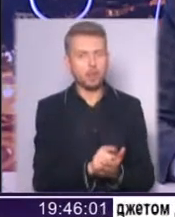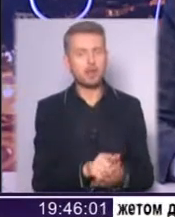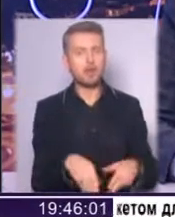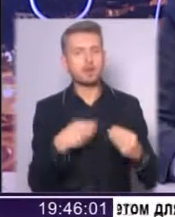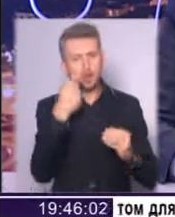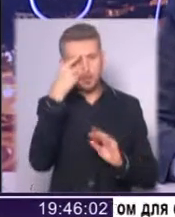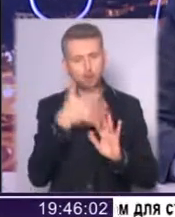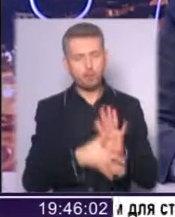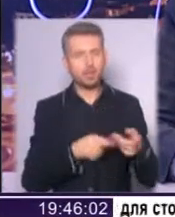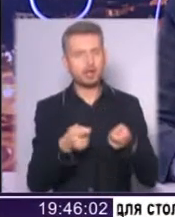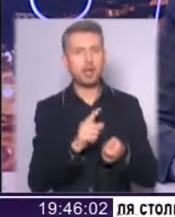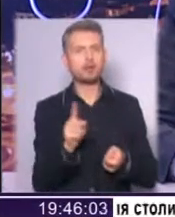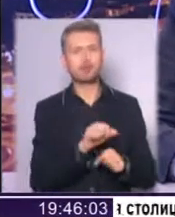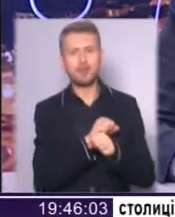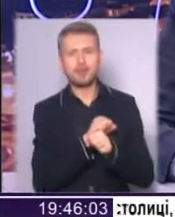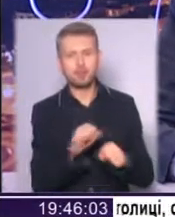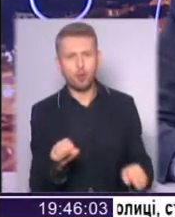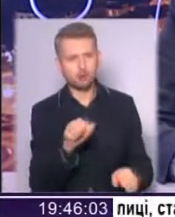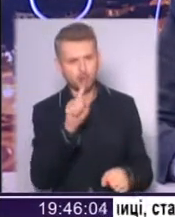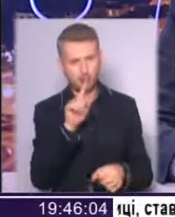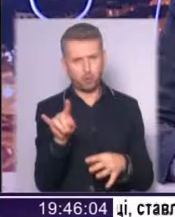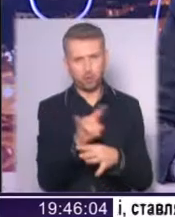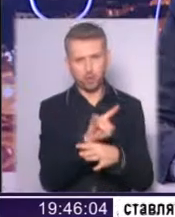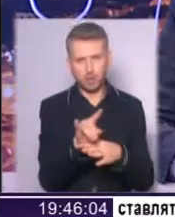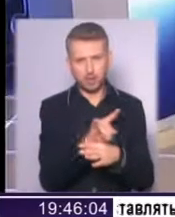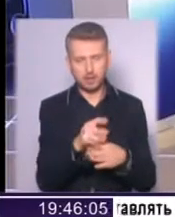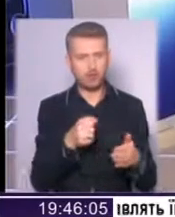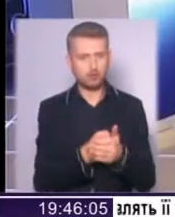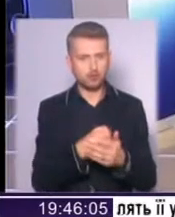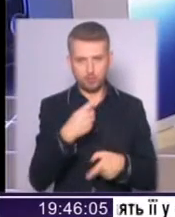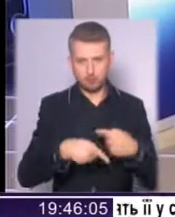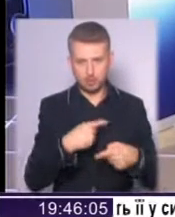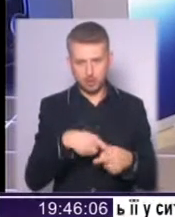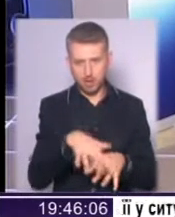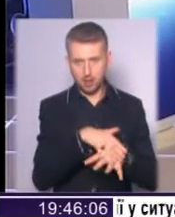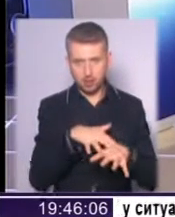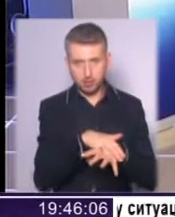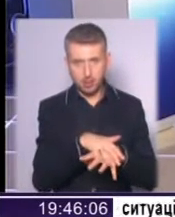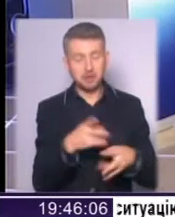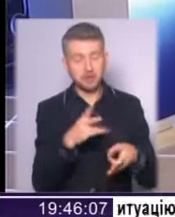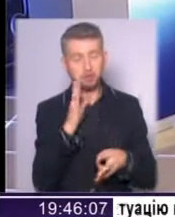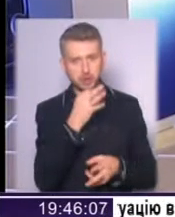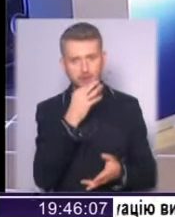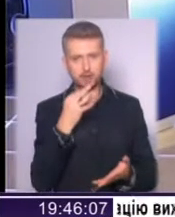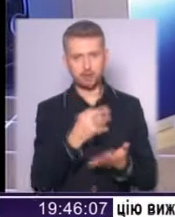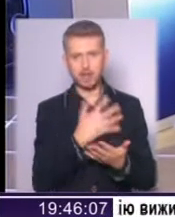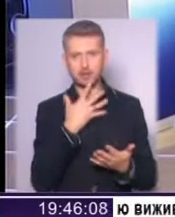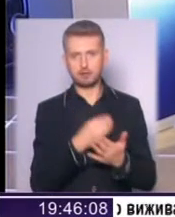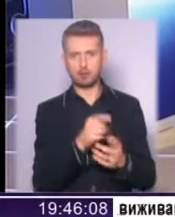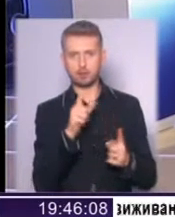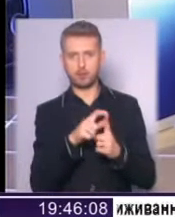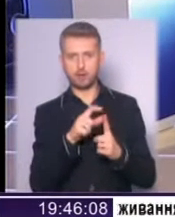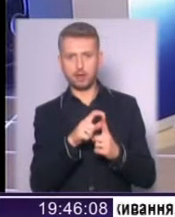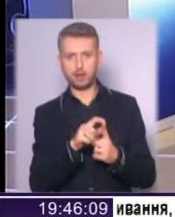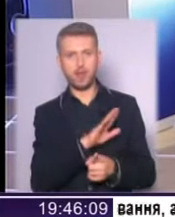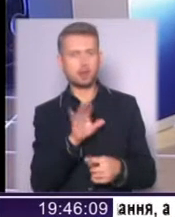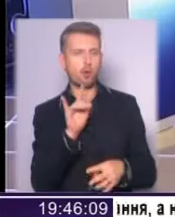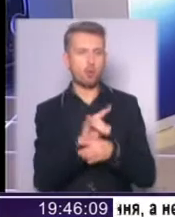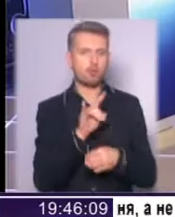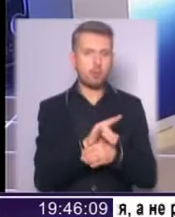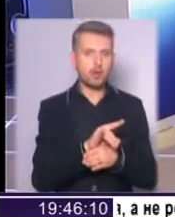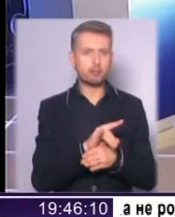прем'єра не будемо мати. У нас буде зовсім інший прем'єр, і новий уряд, нова коаліція, і можливо навіть новий парламент. І